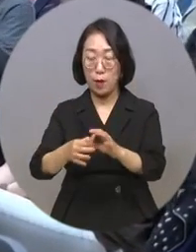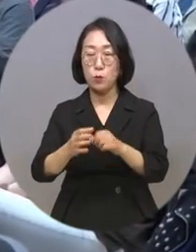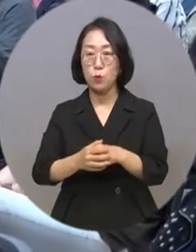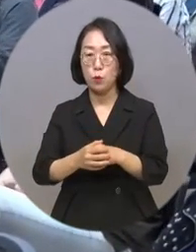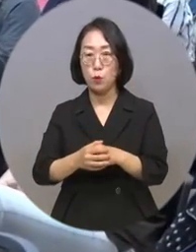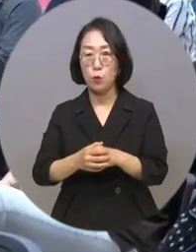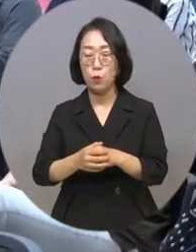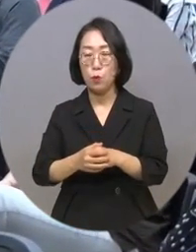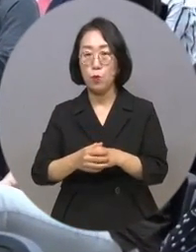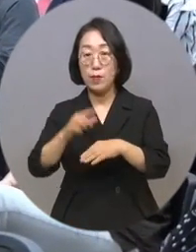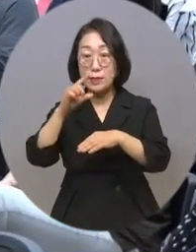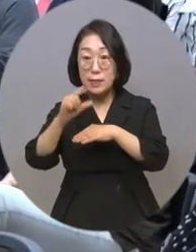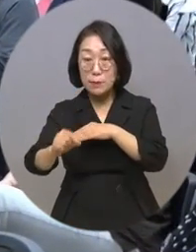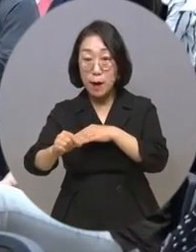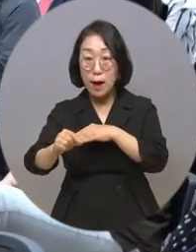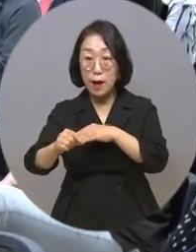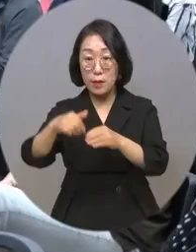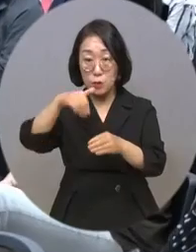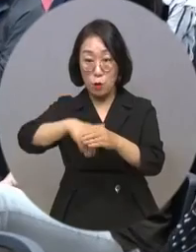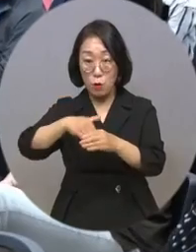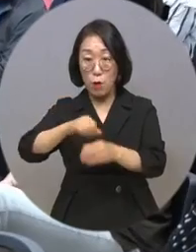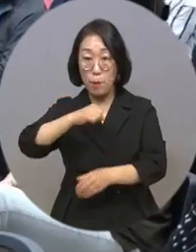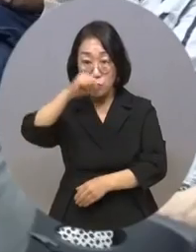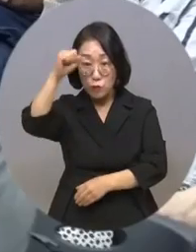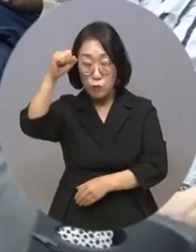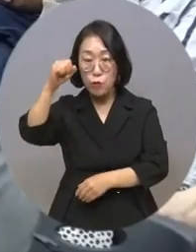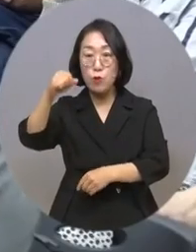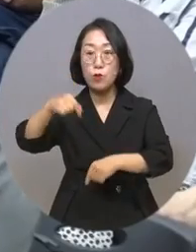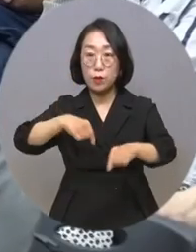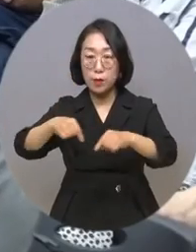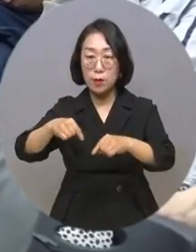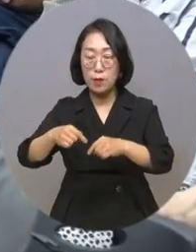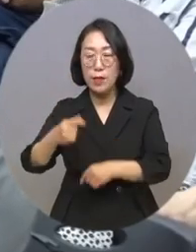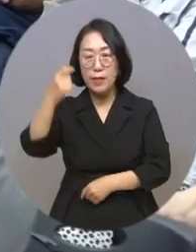민선 지방자치 행정과 장애인에 대한 인식에